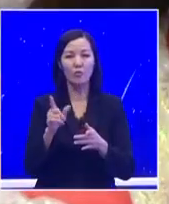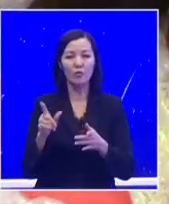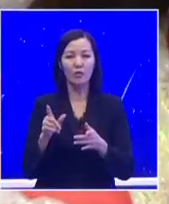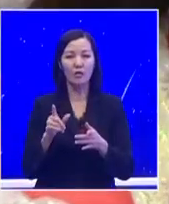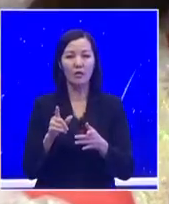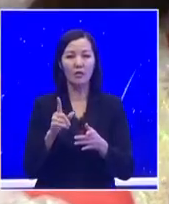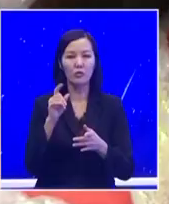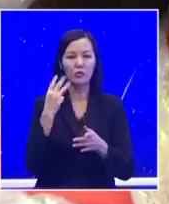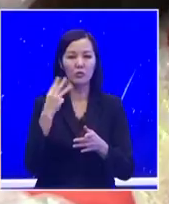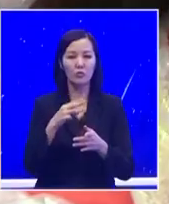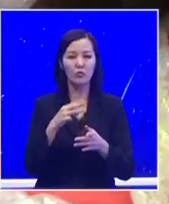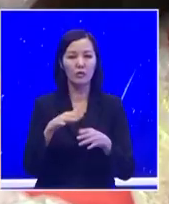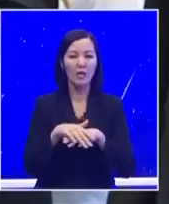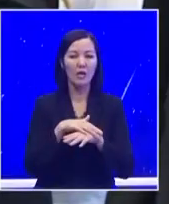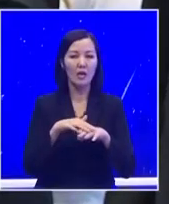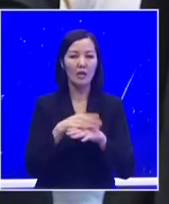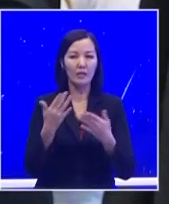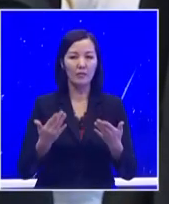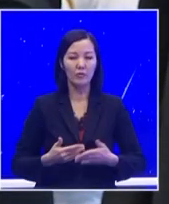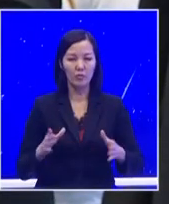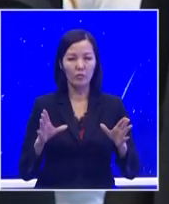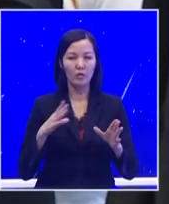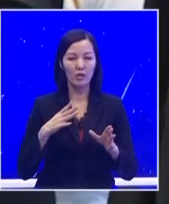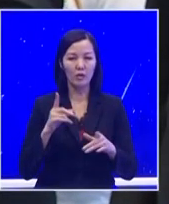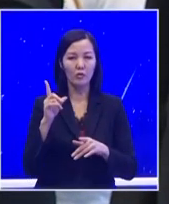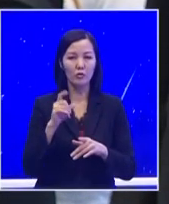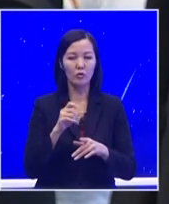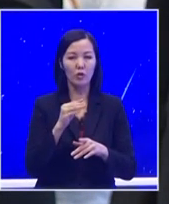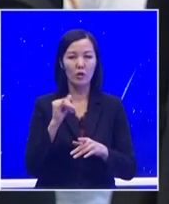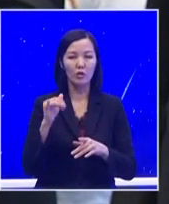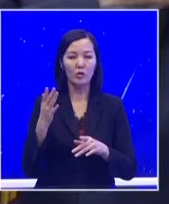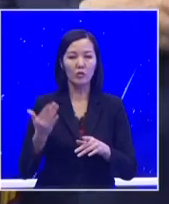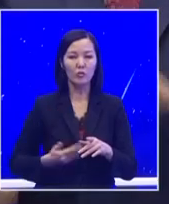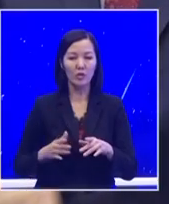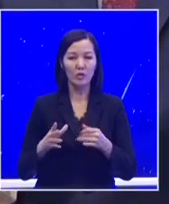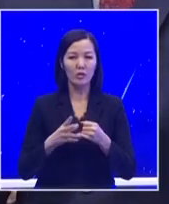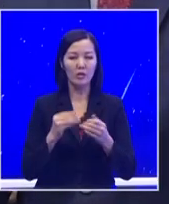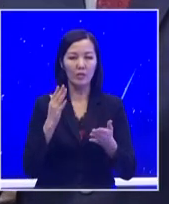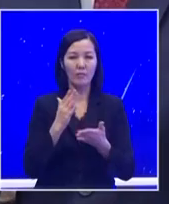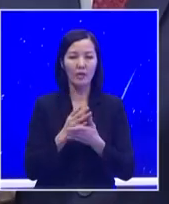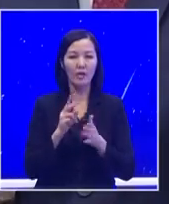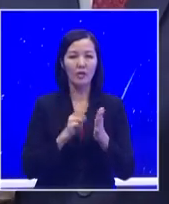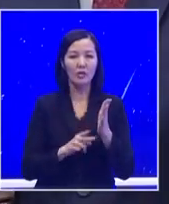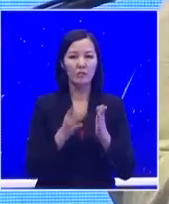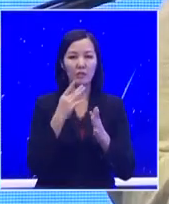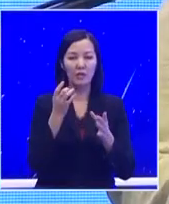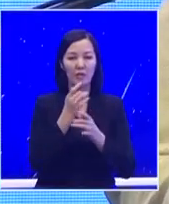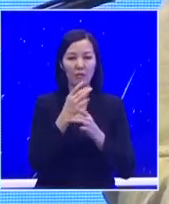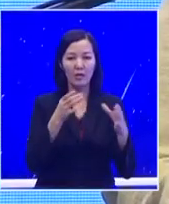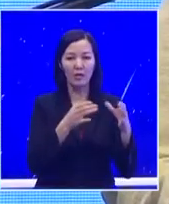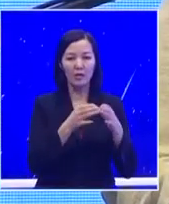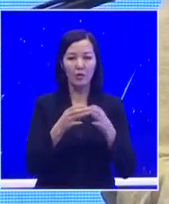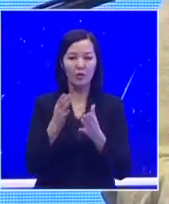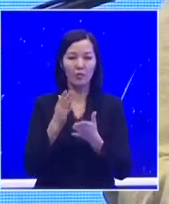өкілі бір шаңырақ астында бейбіт өмір сүріп жатыр. Оның 100-ден астамы Жетісу аймағын мекендейді. Қазір облыста 70-ден аса этномәдени ұйым жұмыс